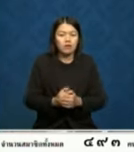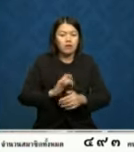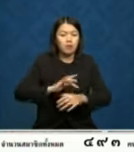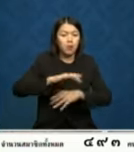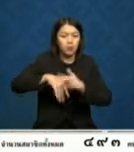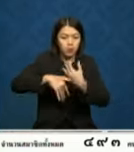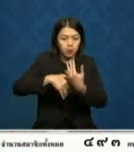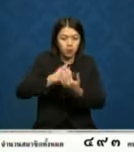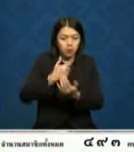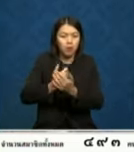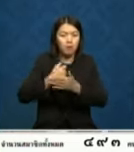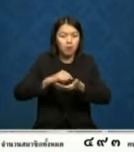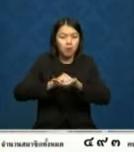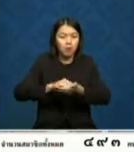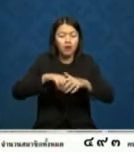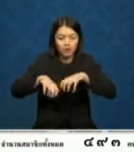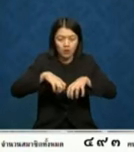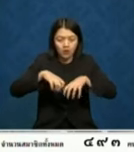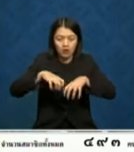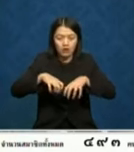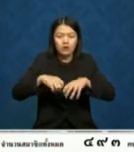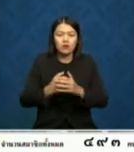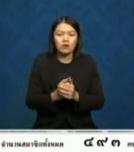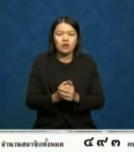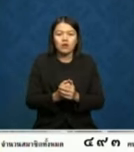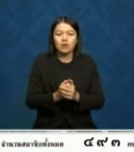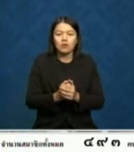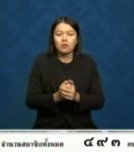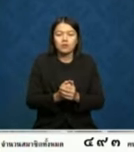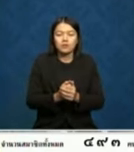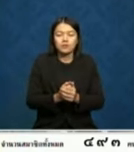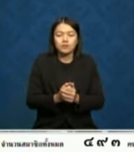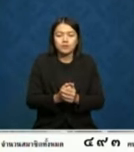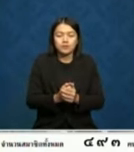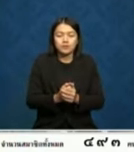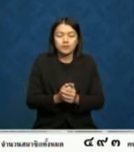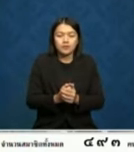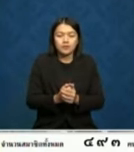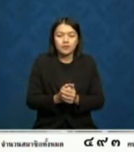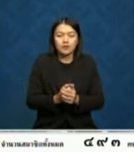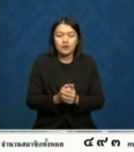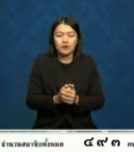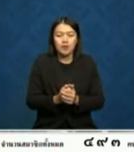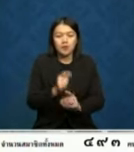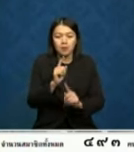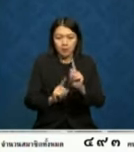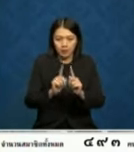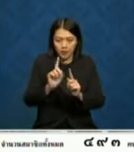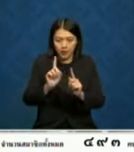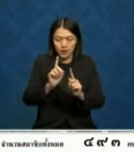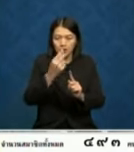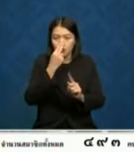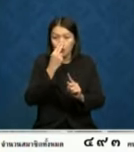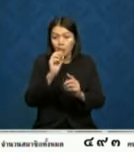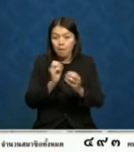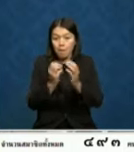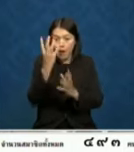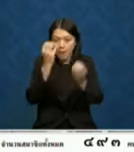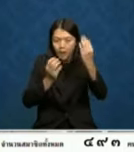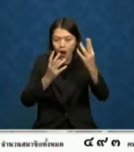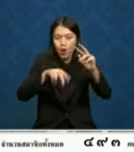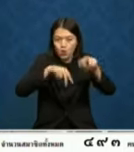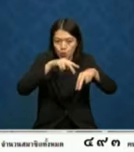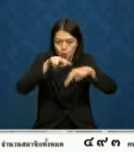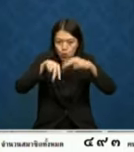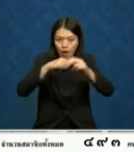สิ่งแวดล้อมที่ได้รับการบริหารจัดการอย่างบูรณาการในตัวชี้วัดที่เป็นพื้นที่ป่าที่ได้รับการดูแล